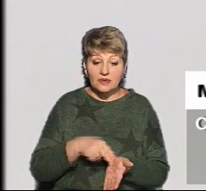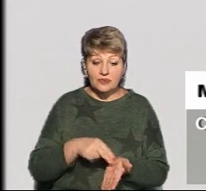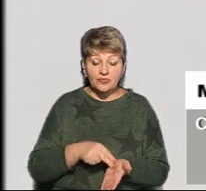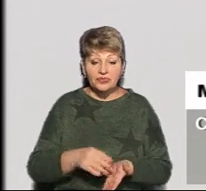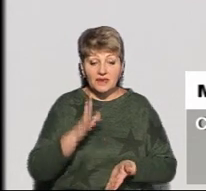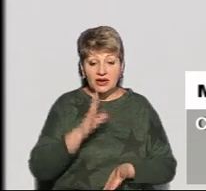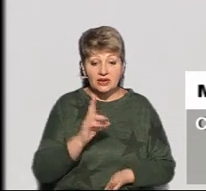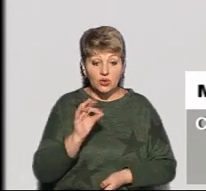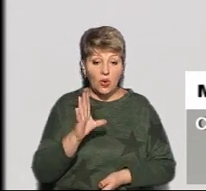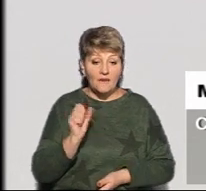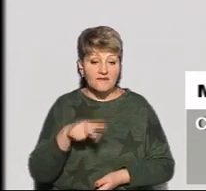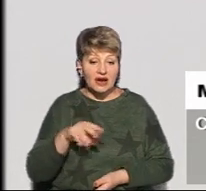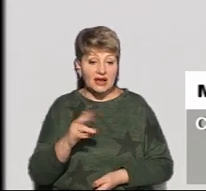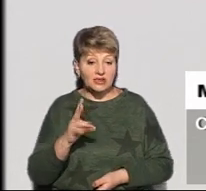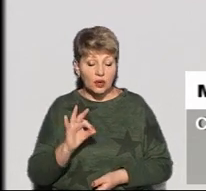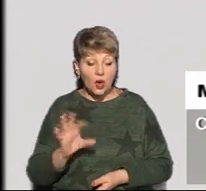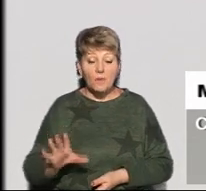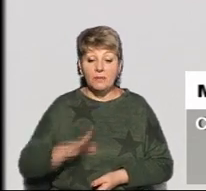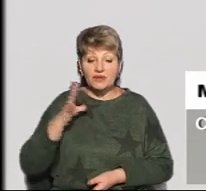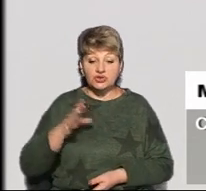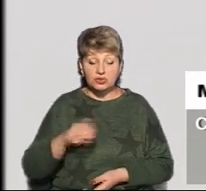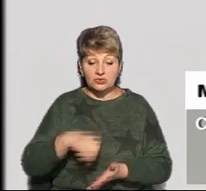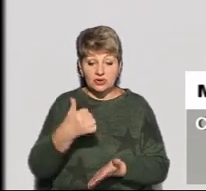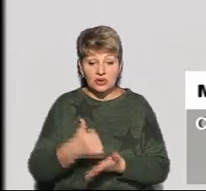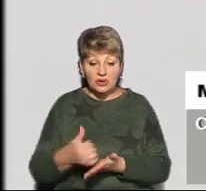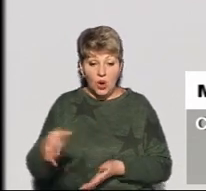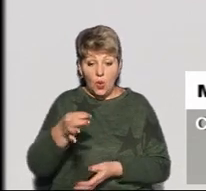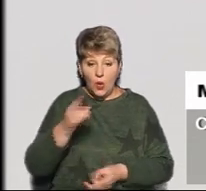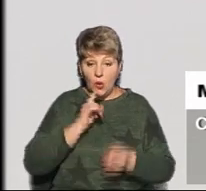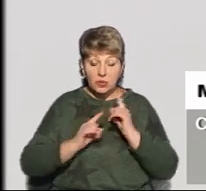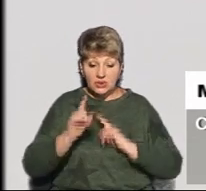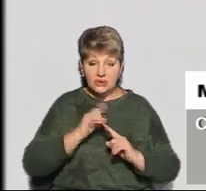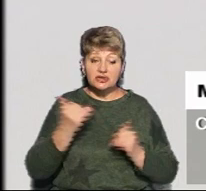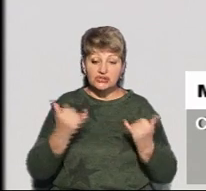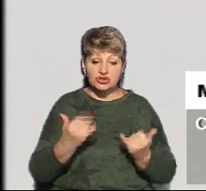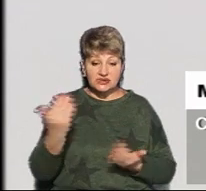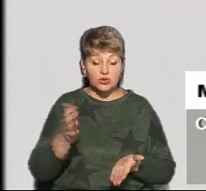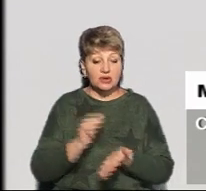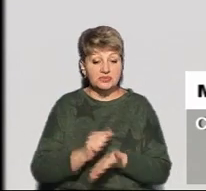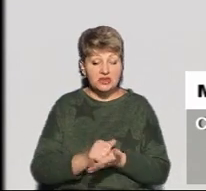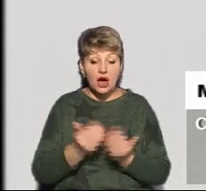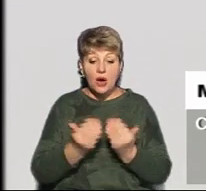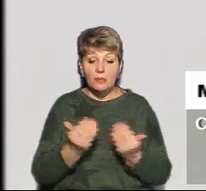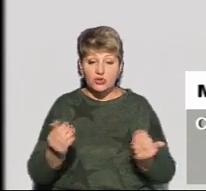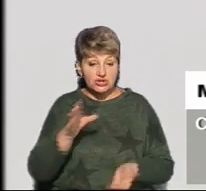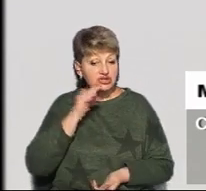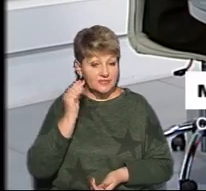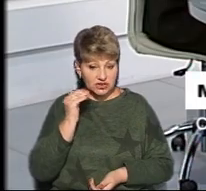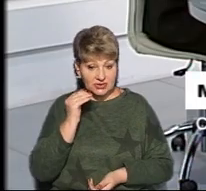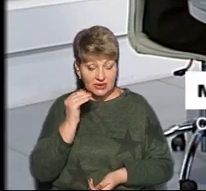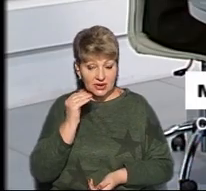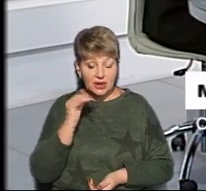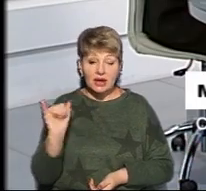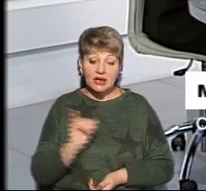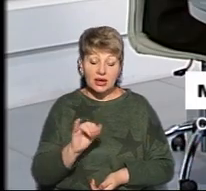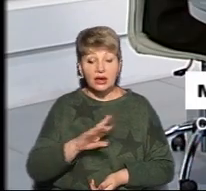Валентину Коваленко, так, колишню очільницю облради, тепер вона займається музеєм Шевченка на Чорночій горі.